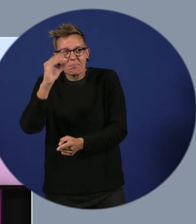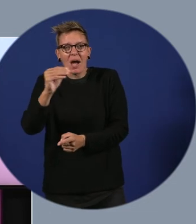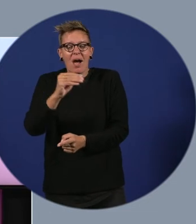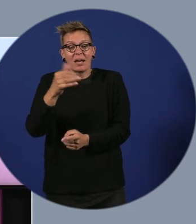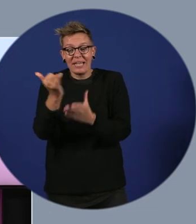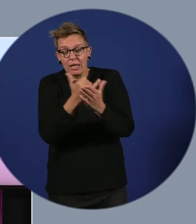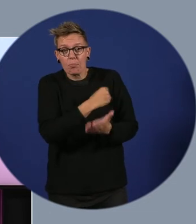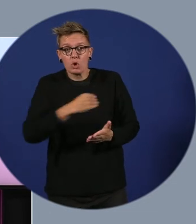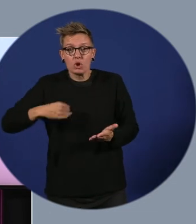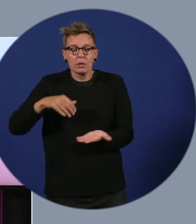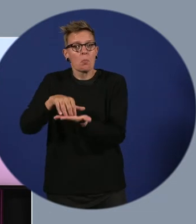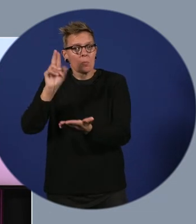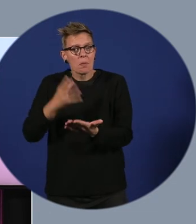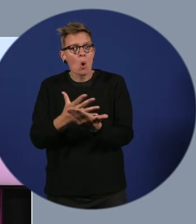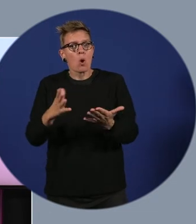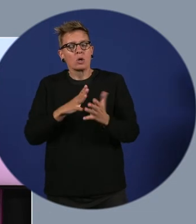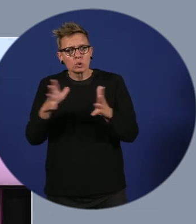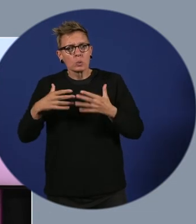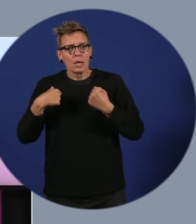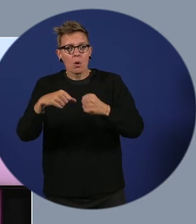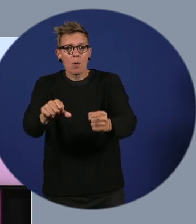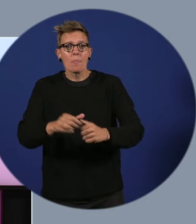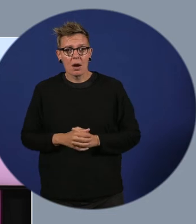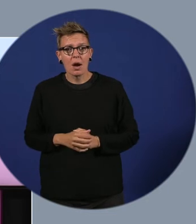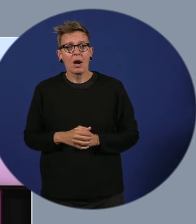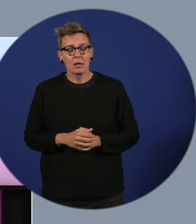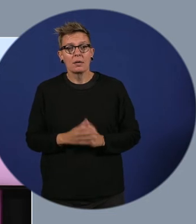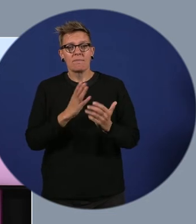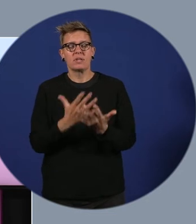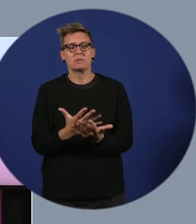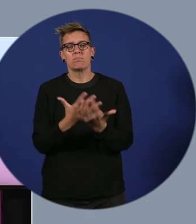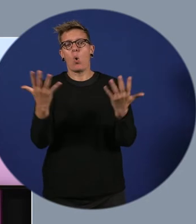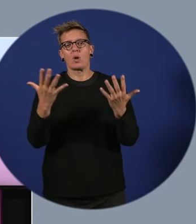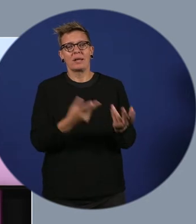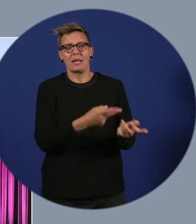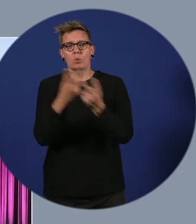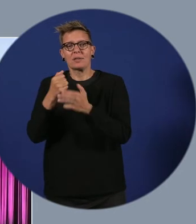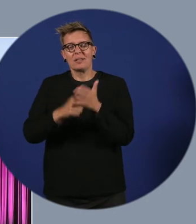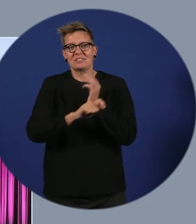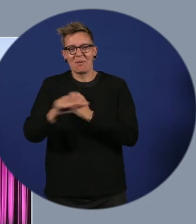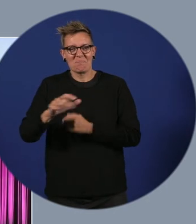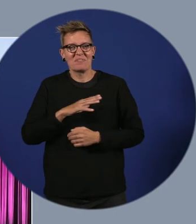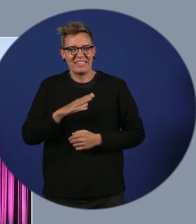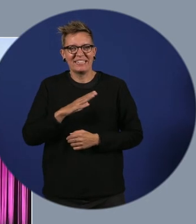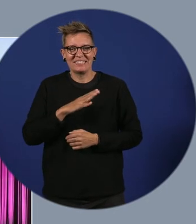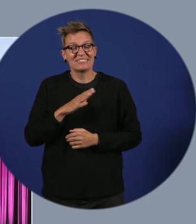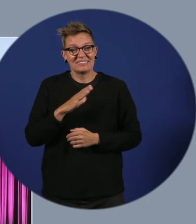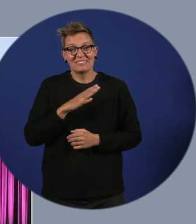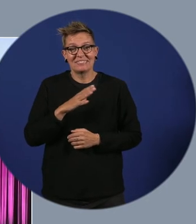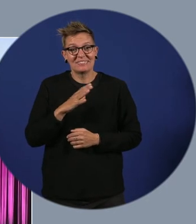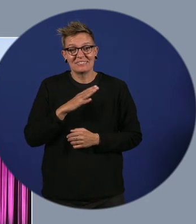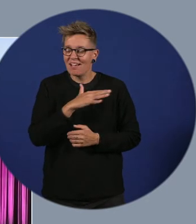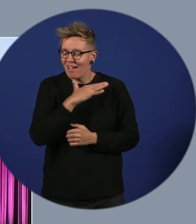på myndigheter och kommuner också. Så med andra ord, det finns många, många demokratikämpar där ute, vilket